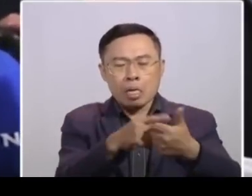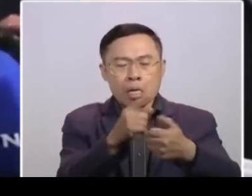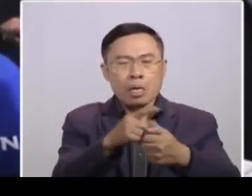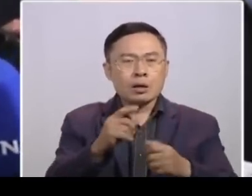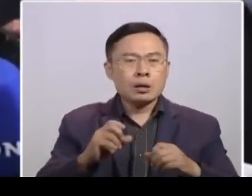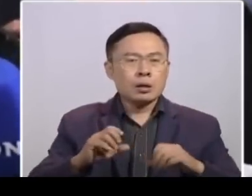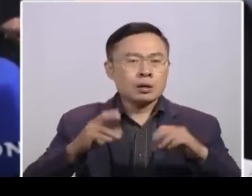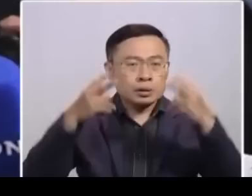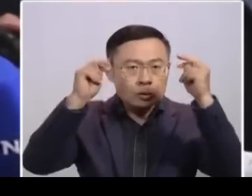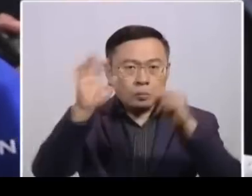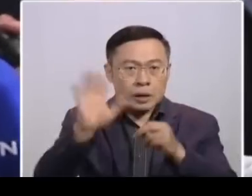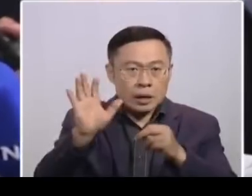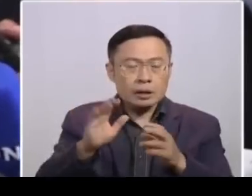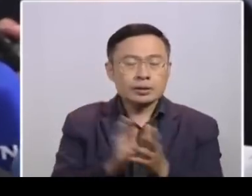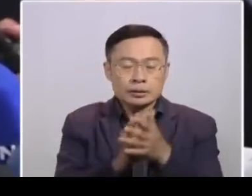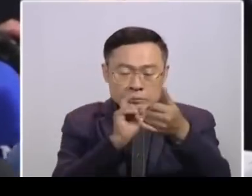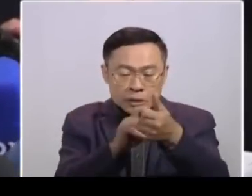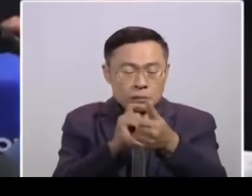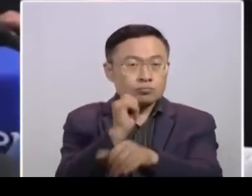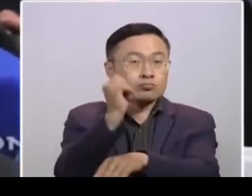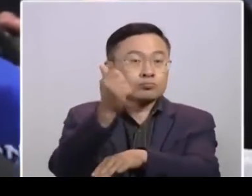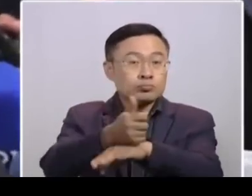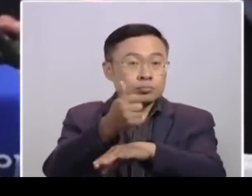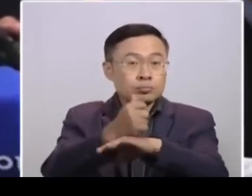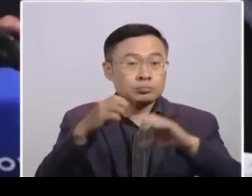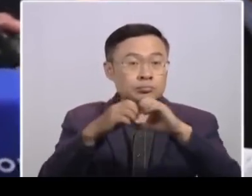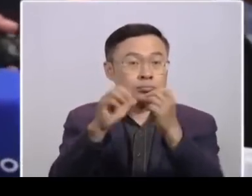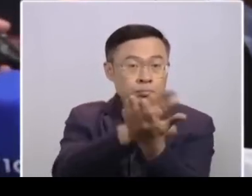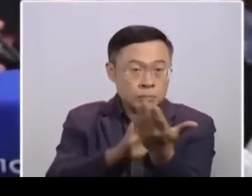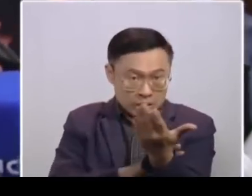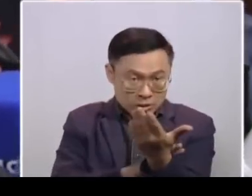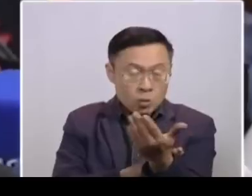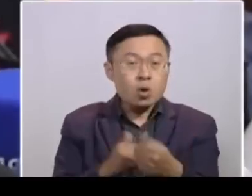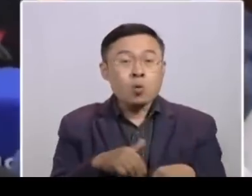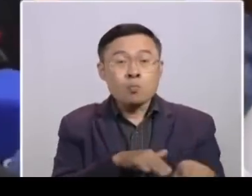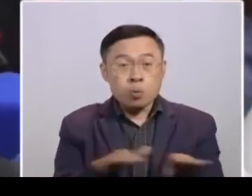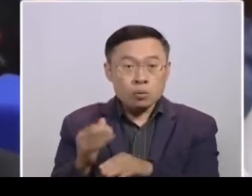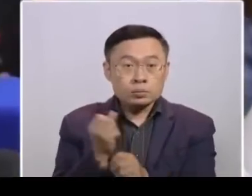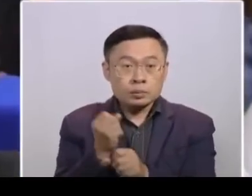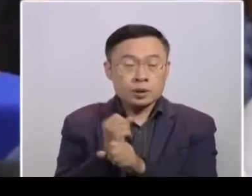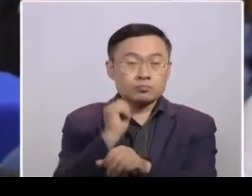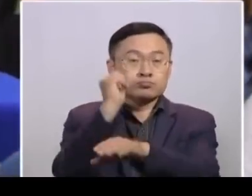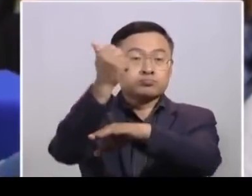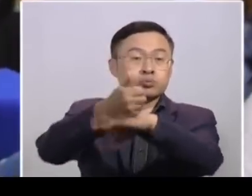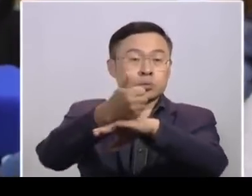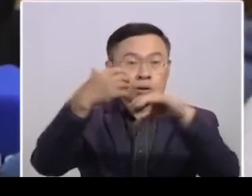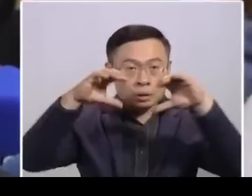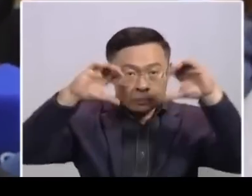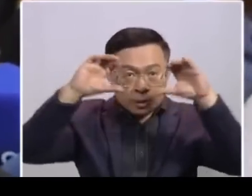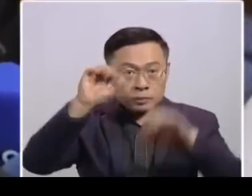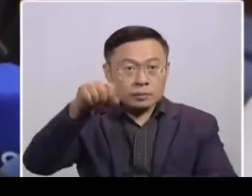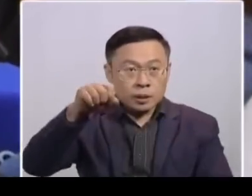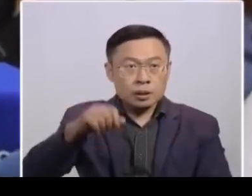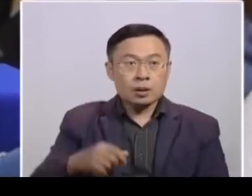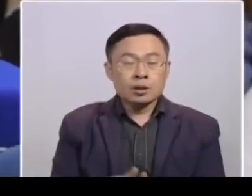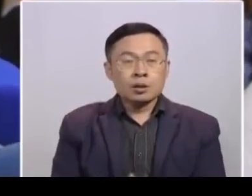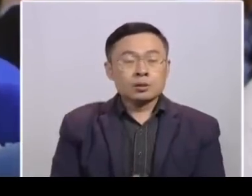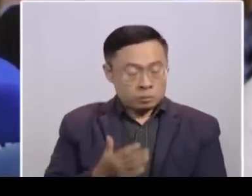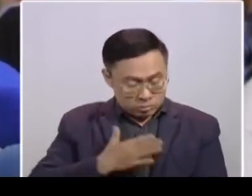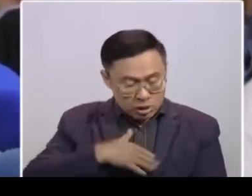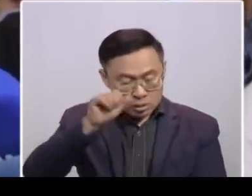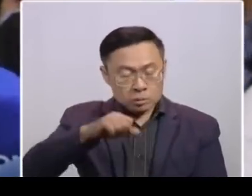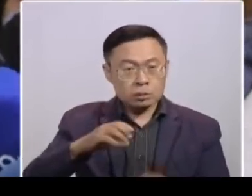ไอ้เรื่องพร้อมเป็นนายกหรือไม่เนี่ยมันก็เป็นไปตามพรรคภูมิใจไทยก็เสนอชื่อผม